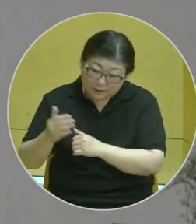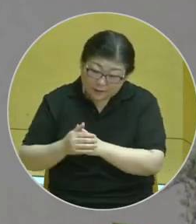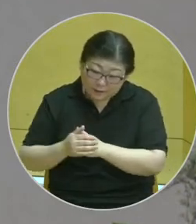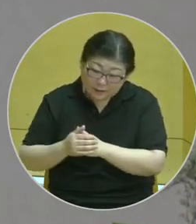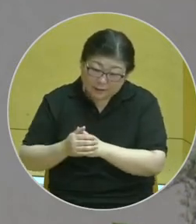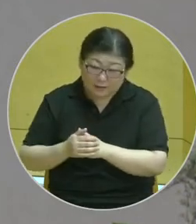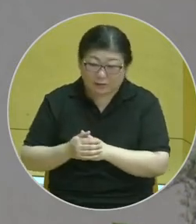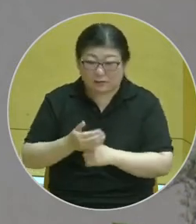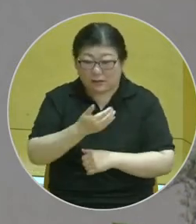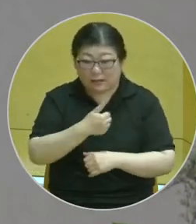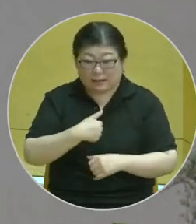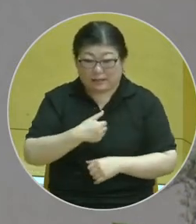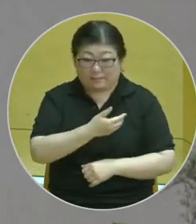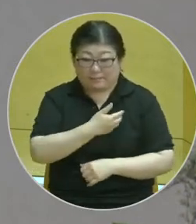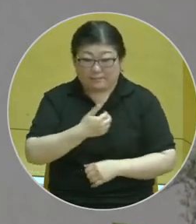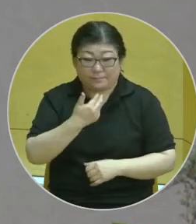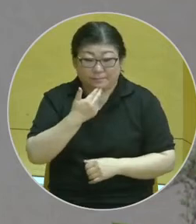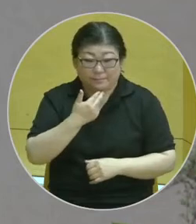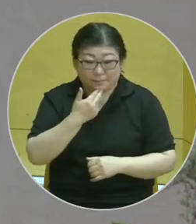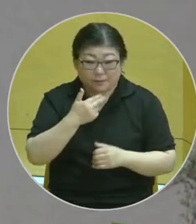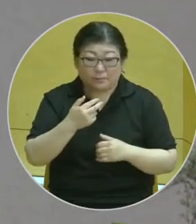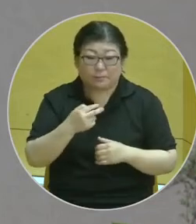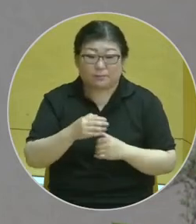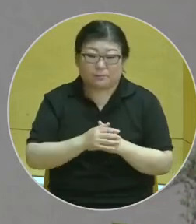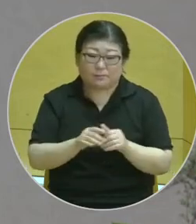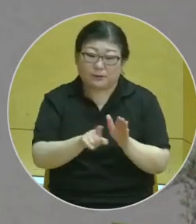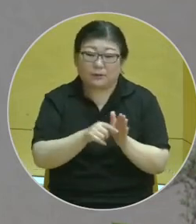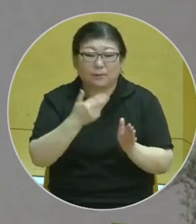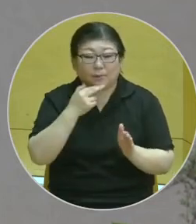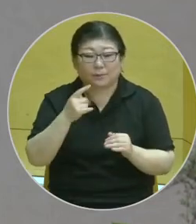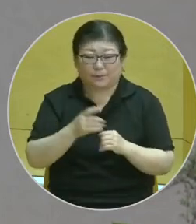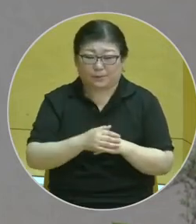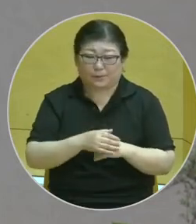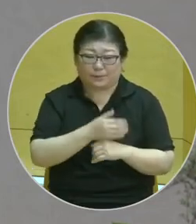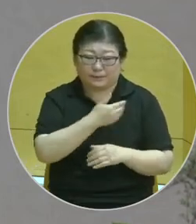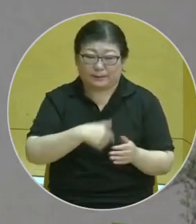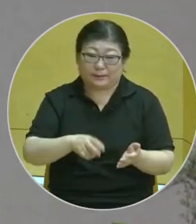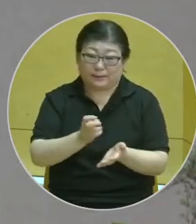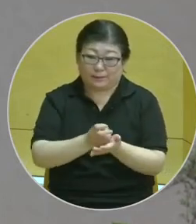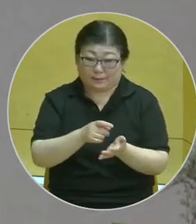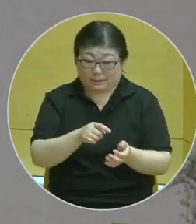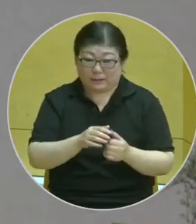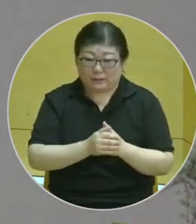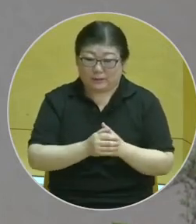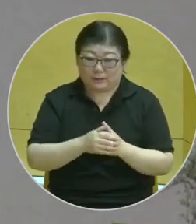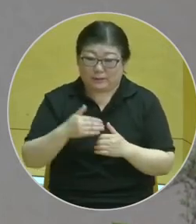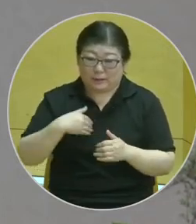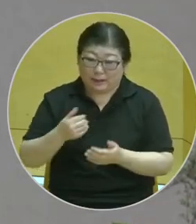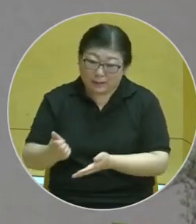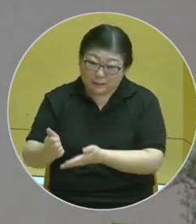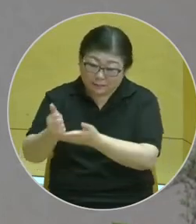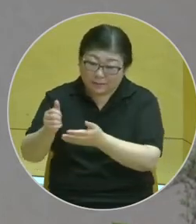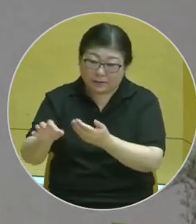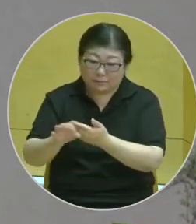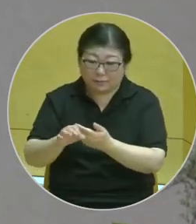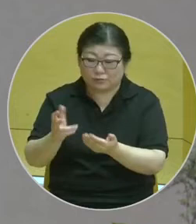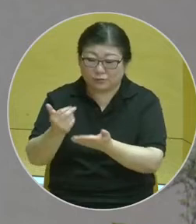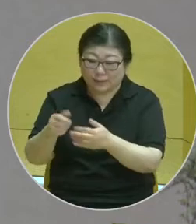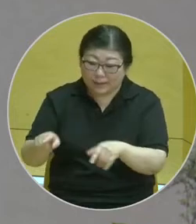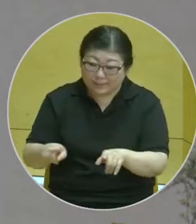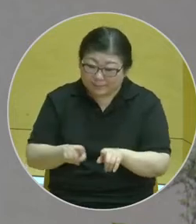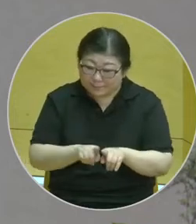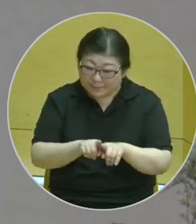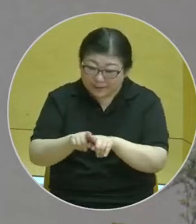내가 예수님을 나의 스승으로 섬기고 나의 구세주와 주님으로 섬기면 그 주님께 나아가고 주님과 함께